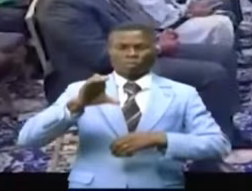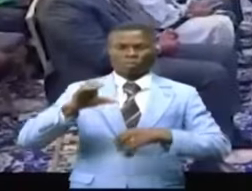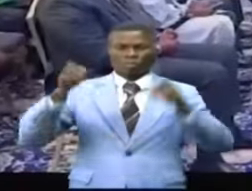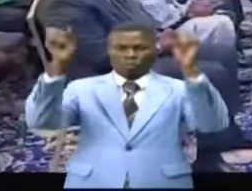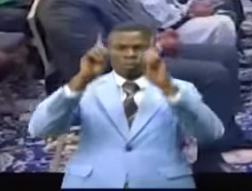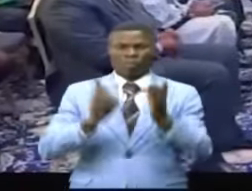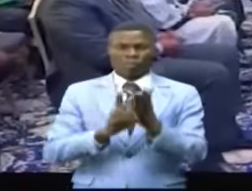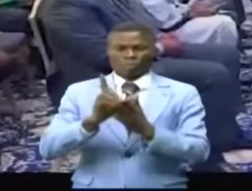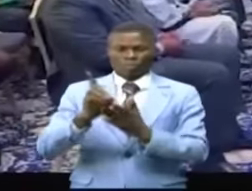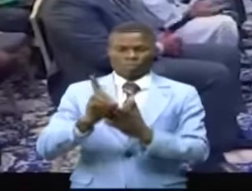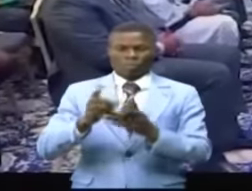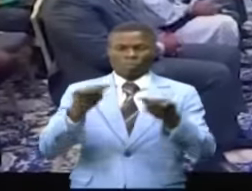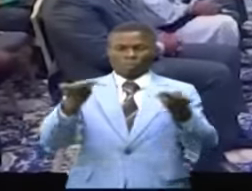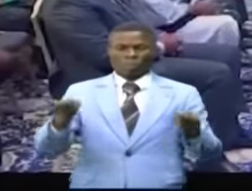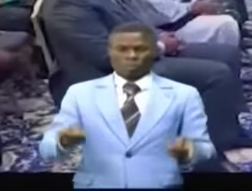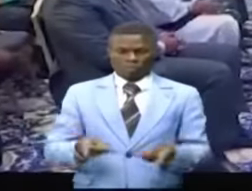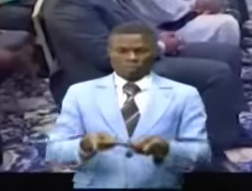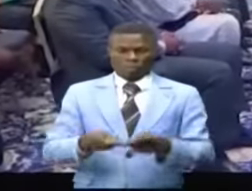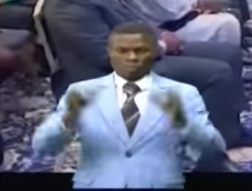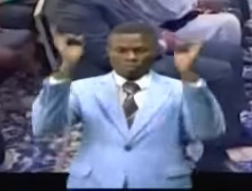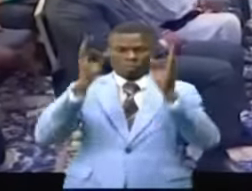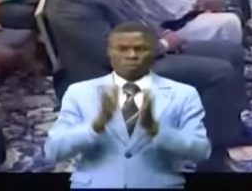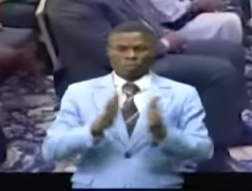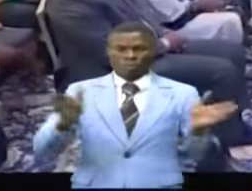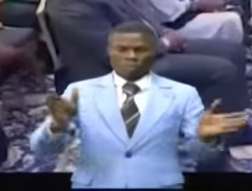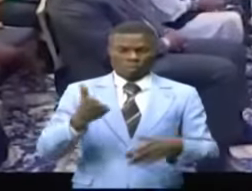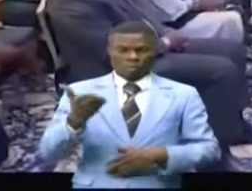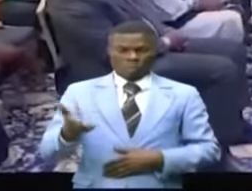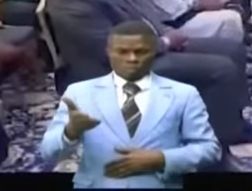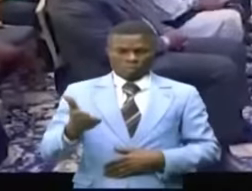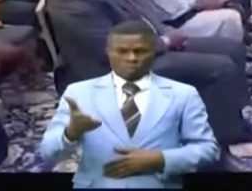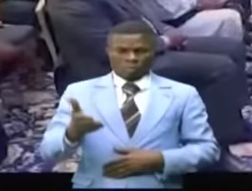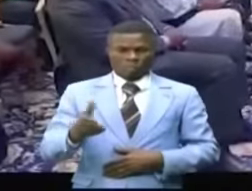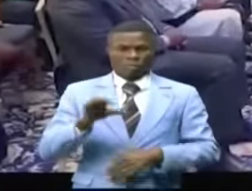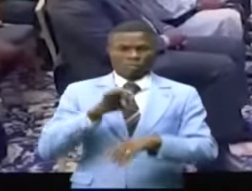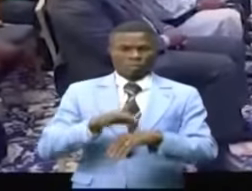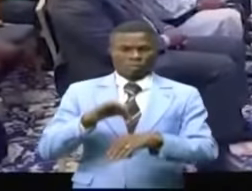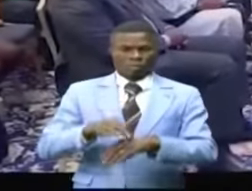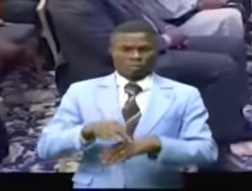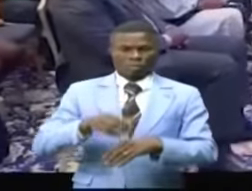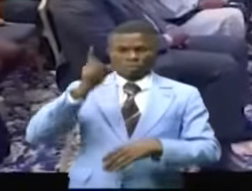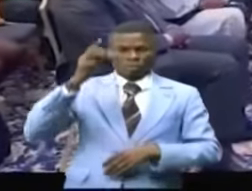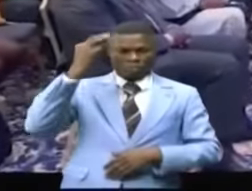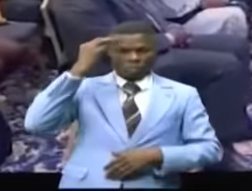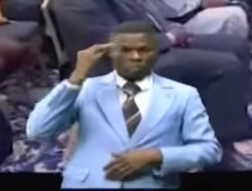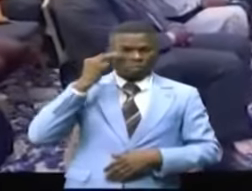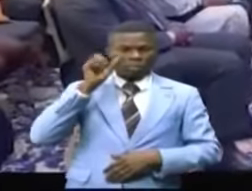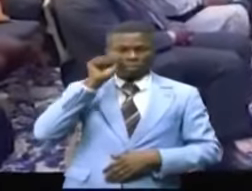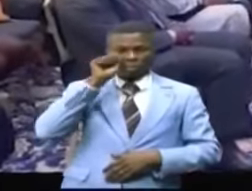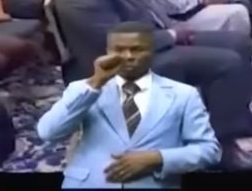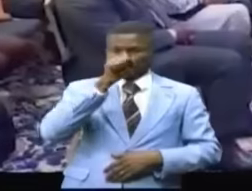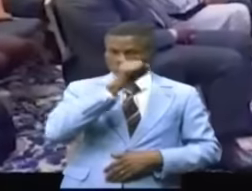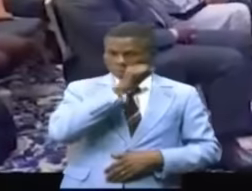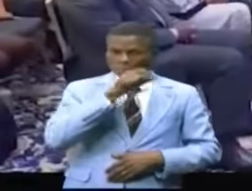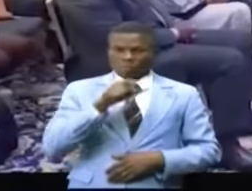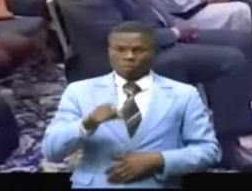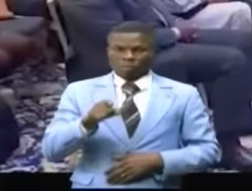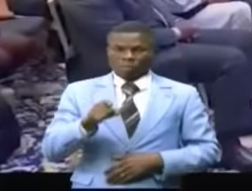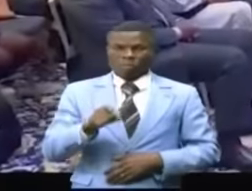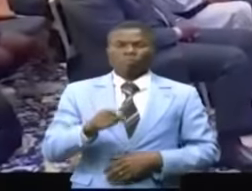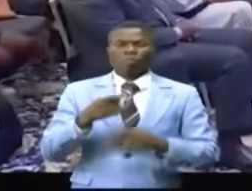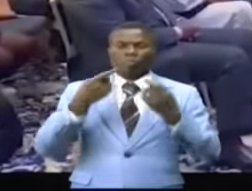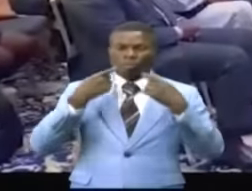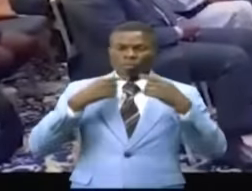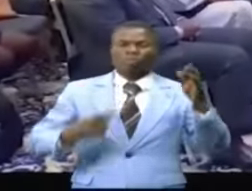La tribune offerte par le Forum Global Gateway a été une occasion pour le Premier ministre Jean-Michel Samma Lokonde de